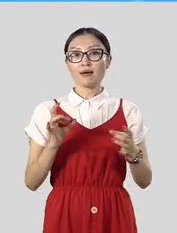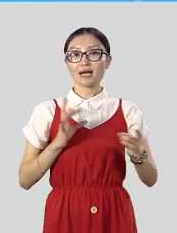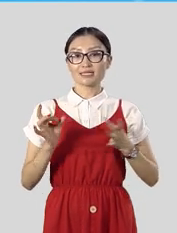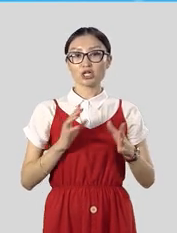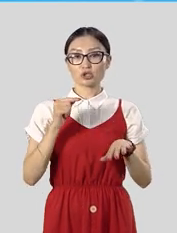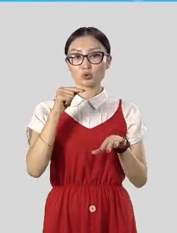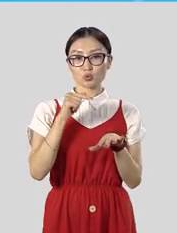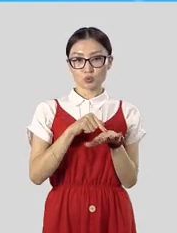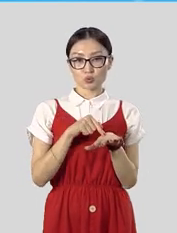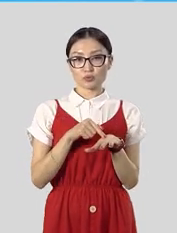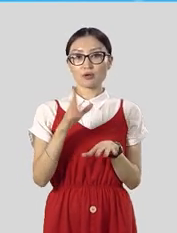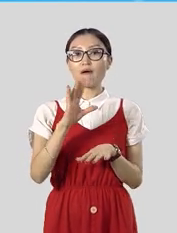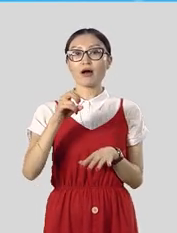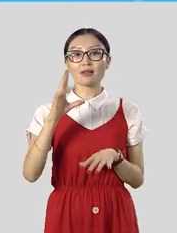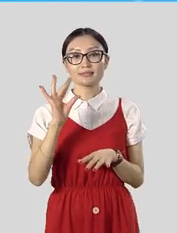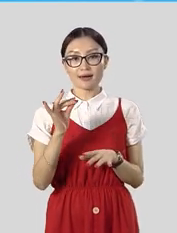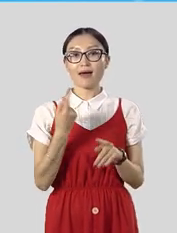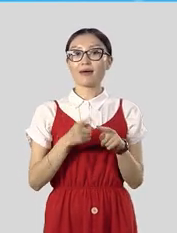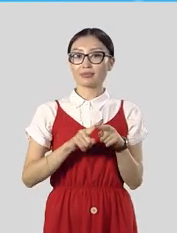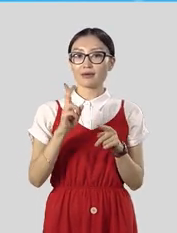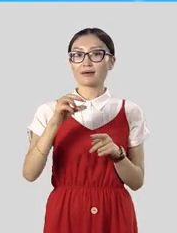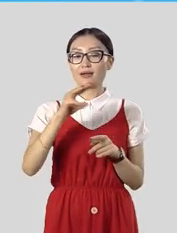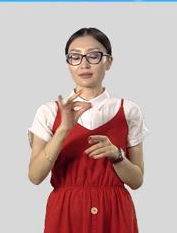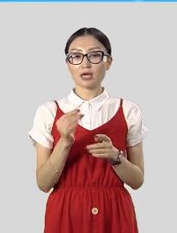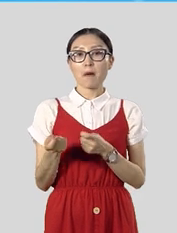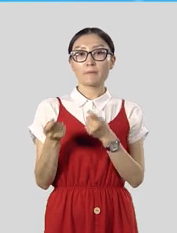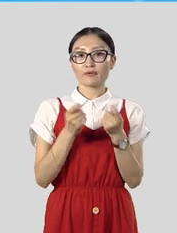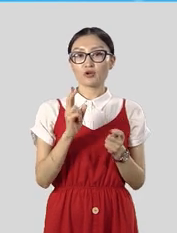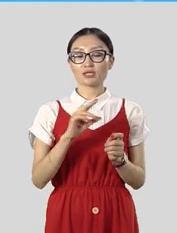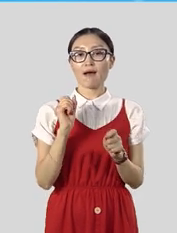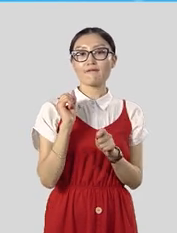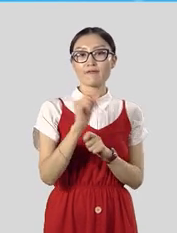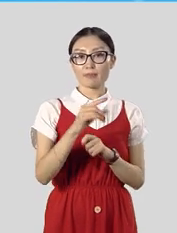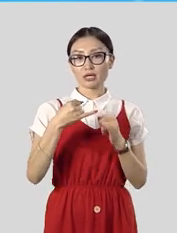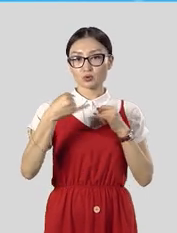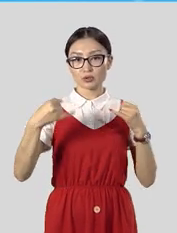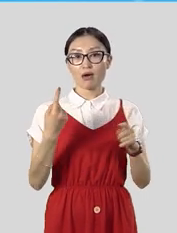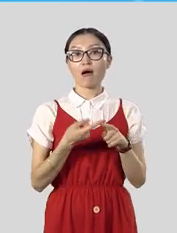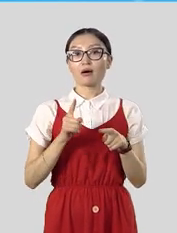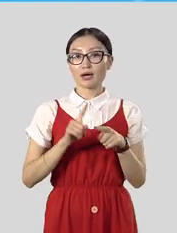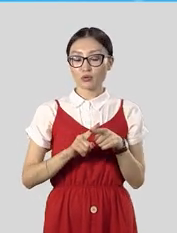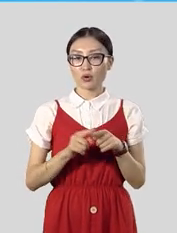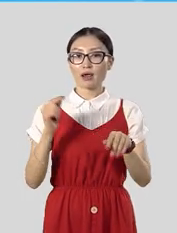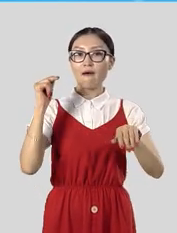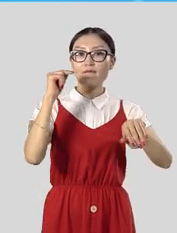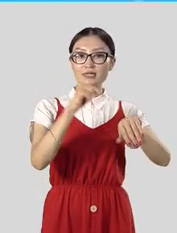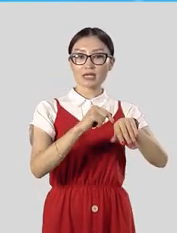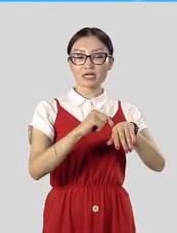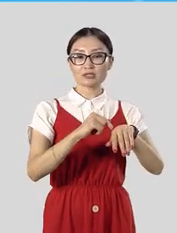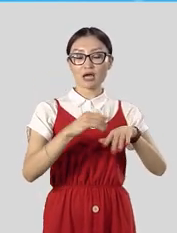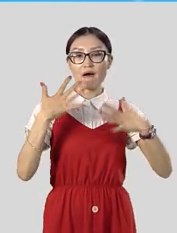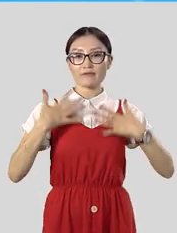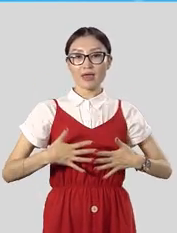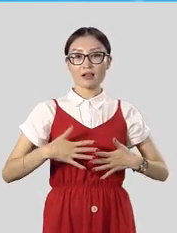Раздражение чувствительного волоска этой клетки приводит к выбросу нити, которая вонзается в тело